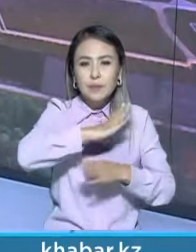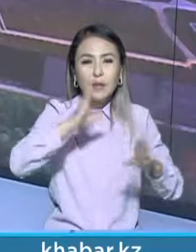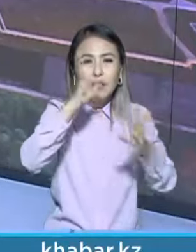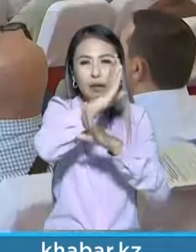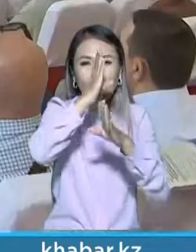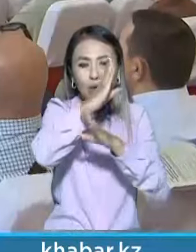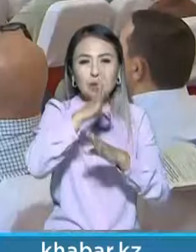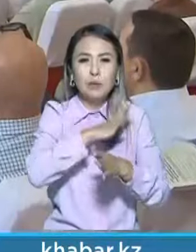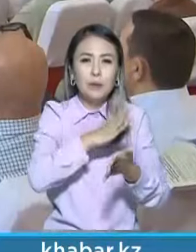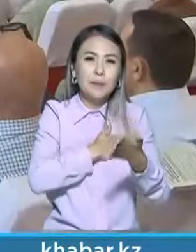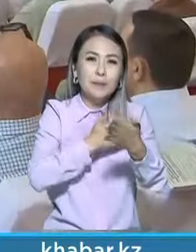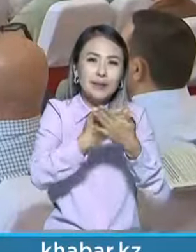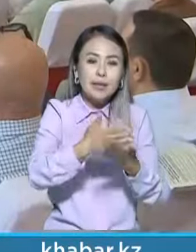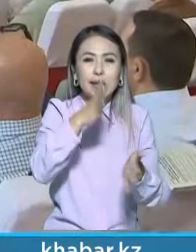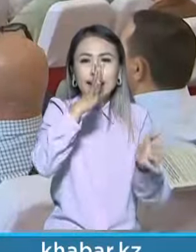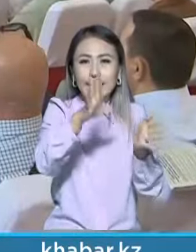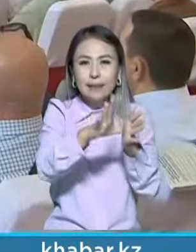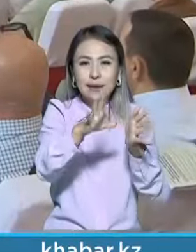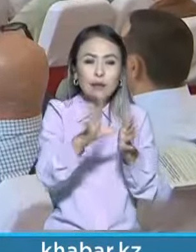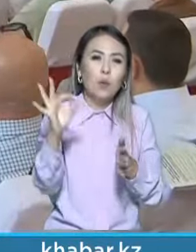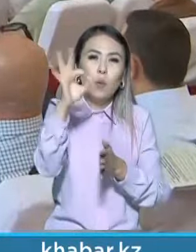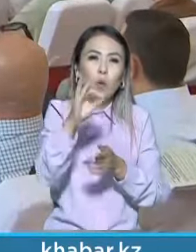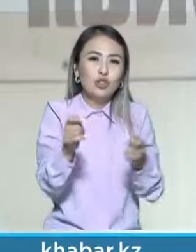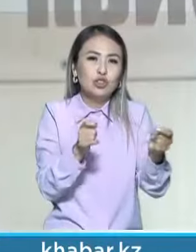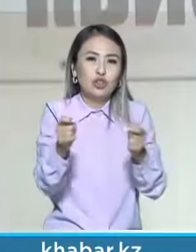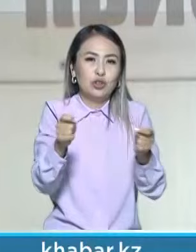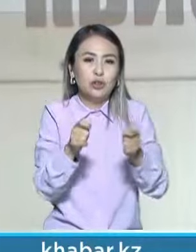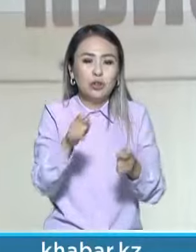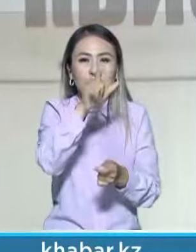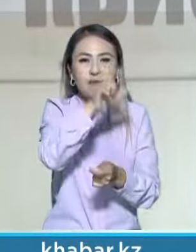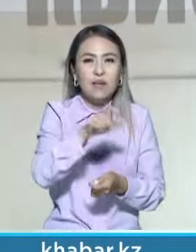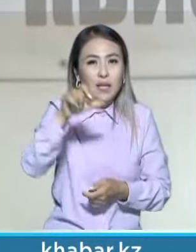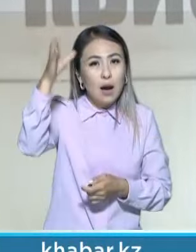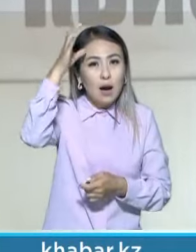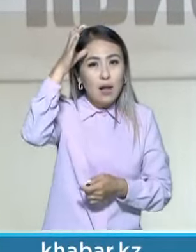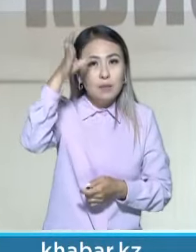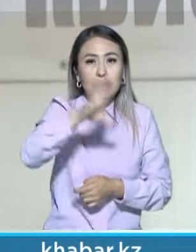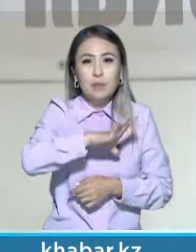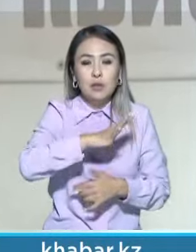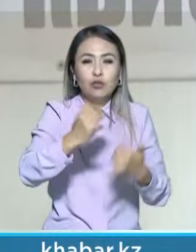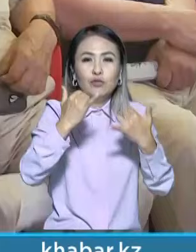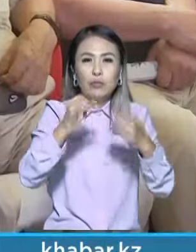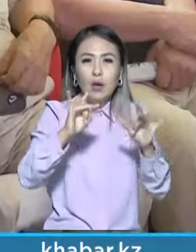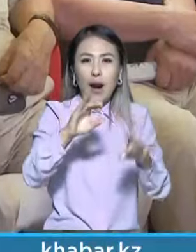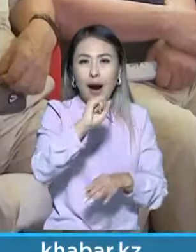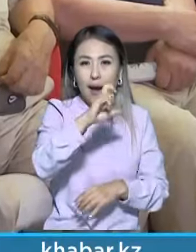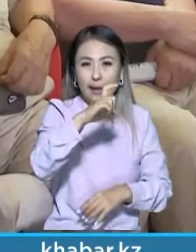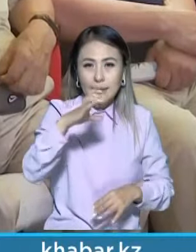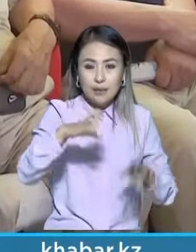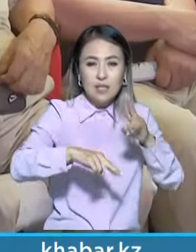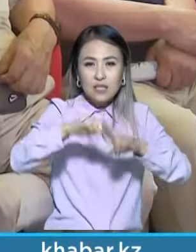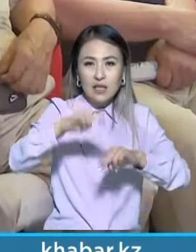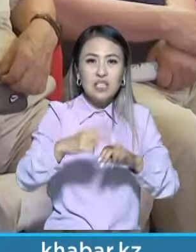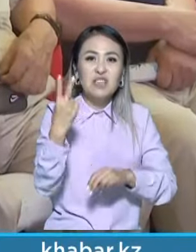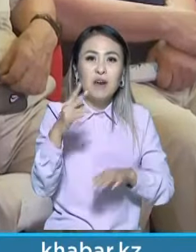экология ұйымдарының белсенділері мен энергетика саласындағы жетекші сарапшылар мен ғалымдар қатысты. Мамандардың айтуынша, АЭС салуға екі